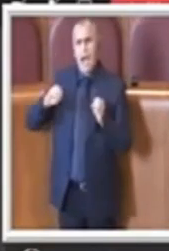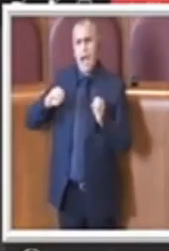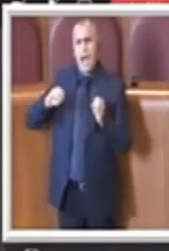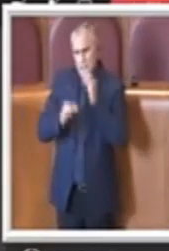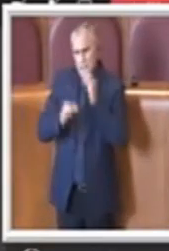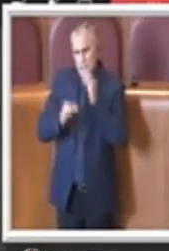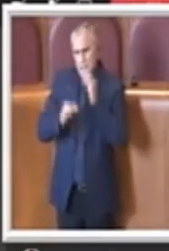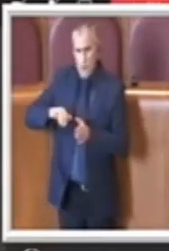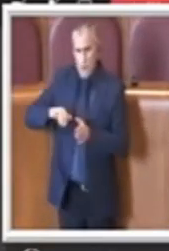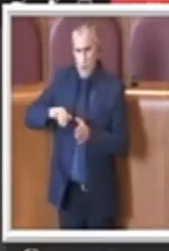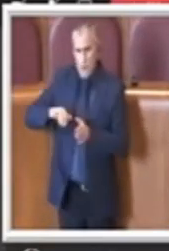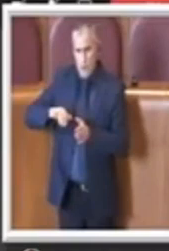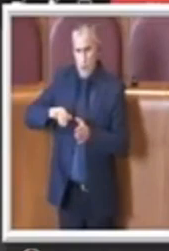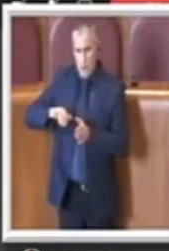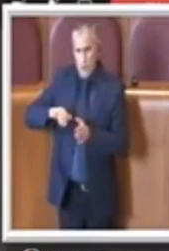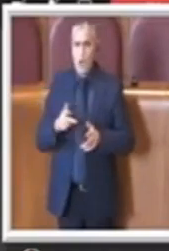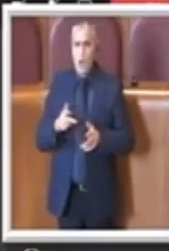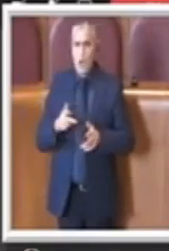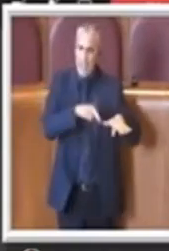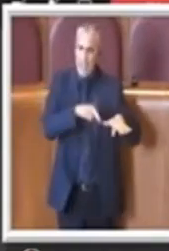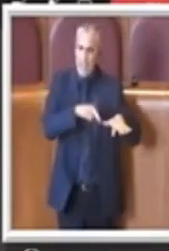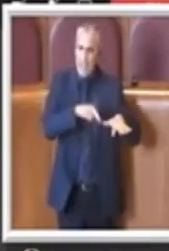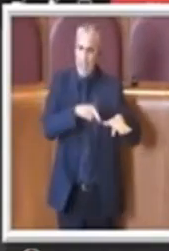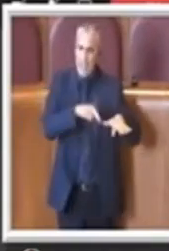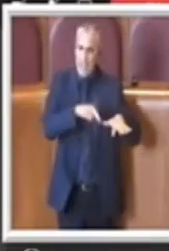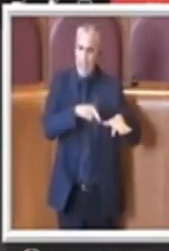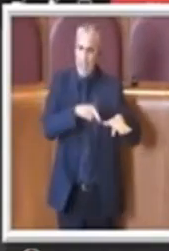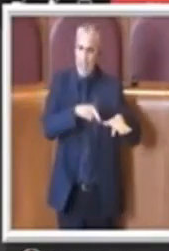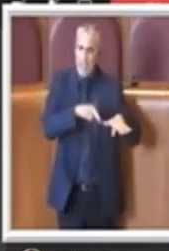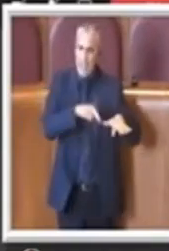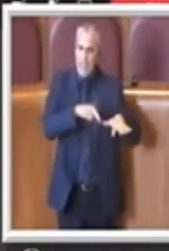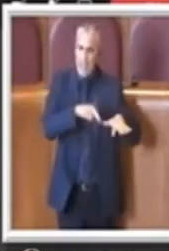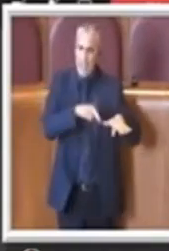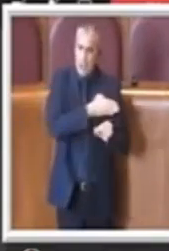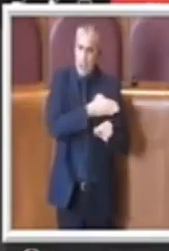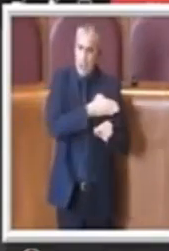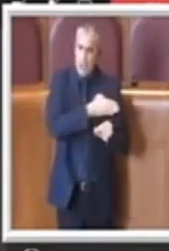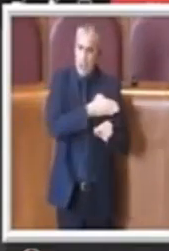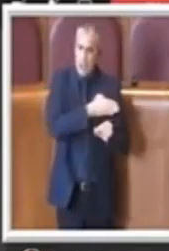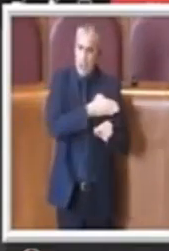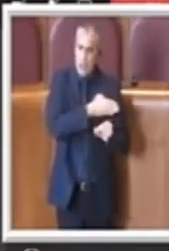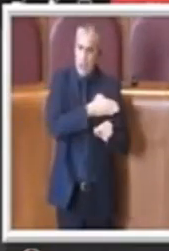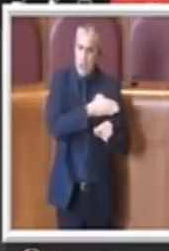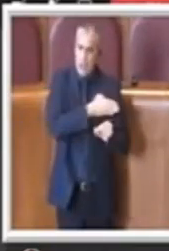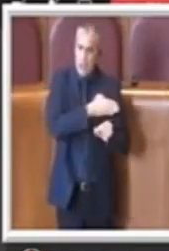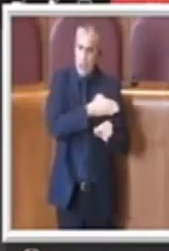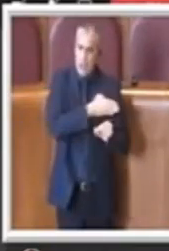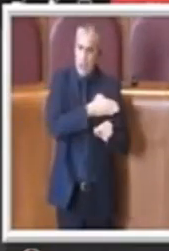però sulla mobilità è stato fatto veramente tanto noi sia